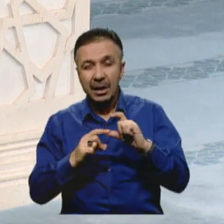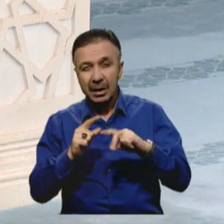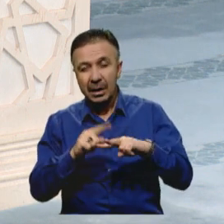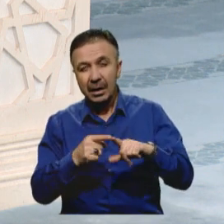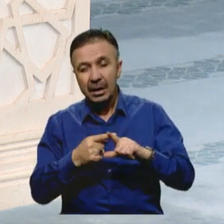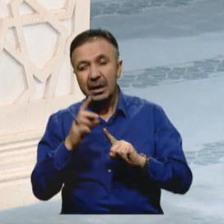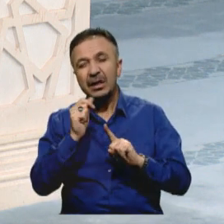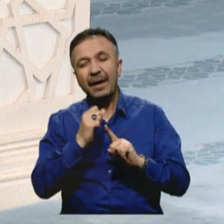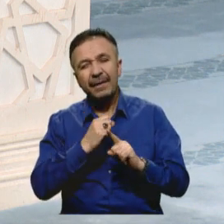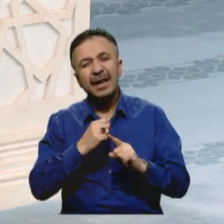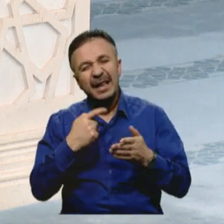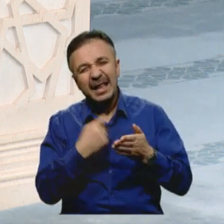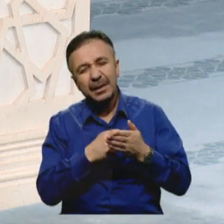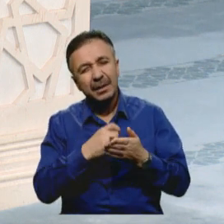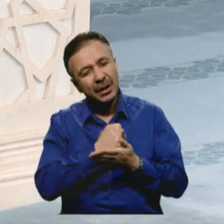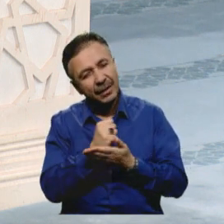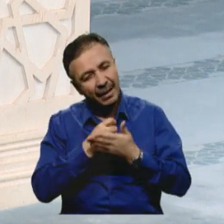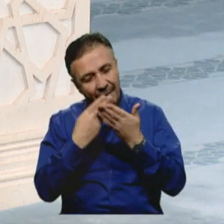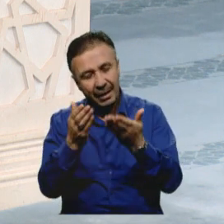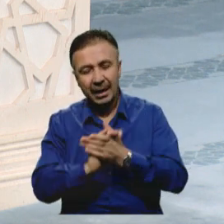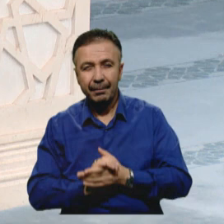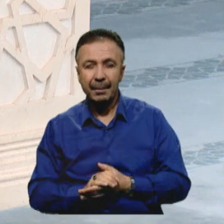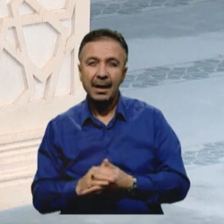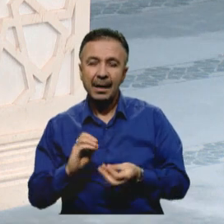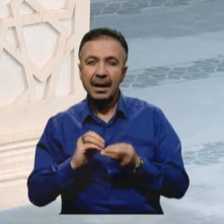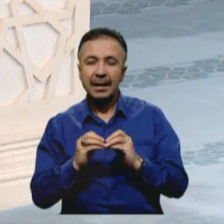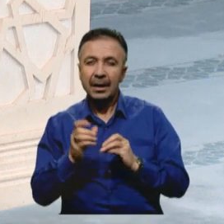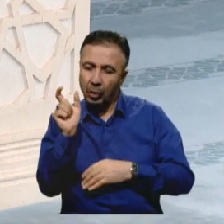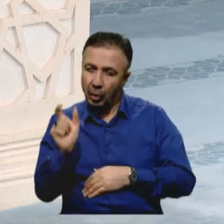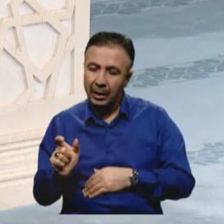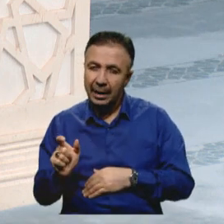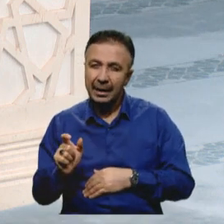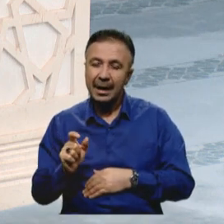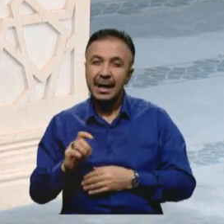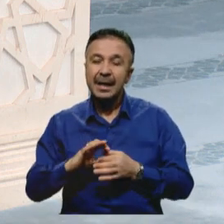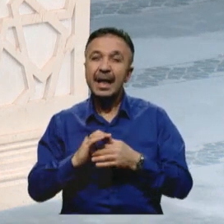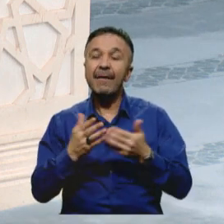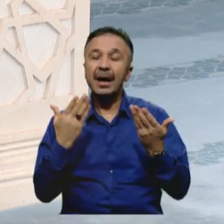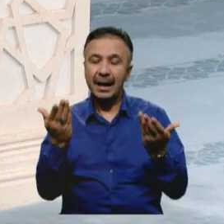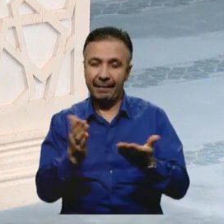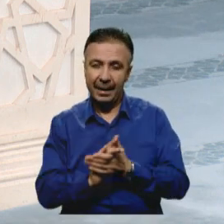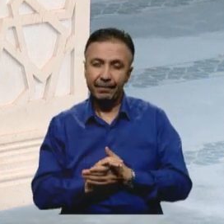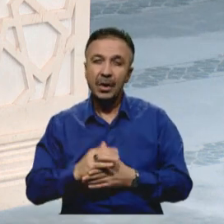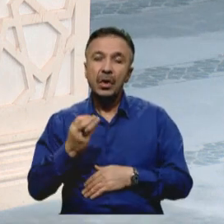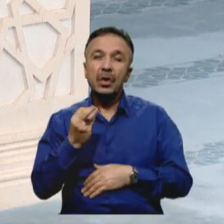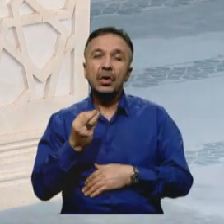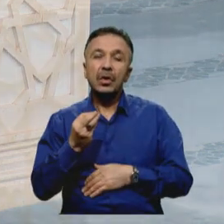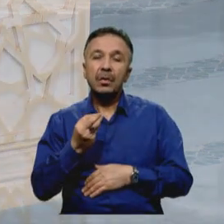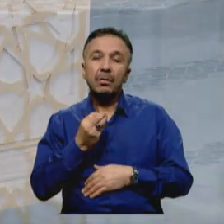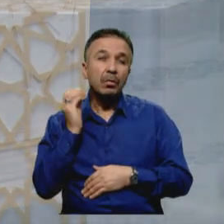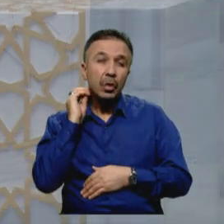Rabbi. Dertli kullarına devalar ihsan eyle. Borçlu kullarına helalinden kazanıp ödemeler nasip